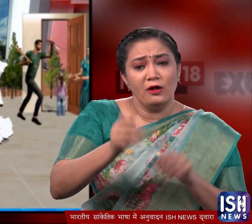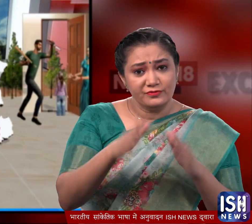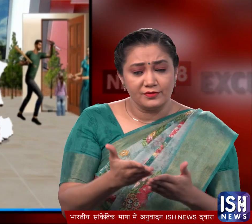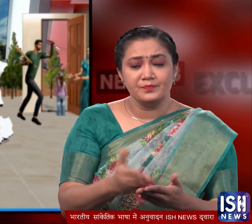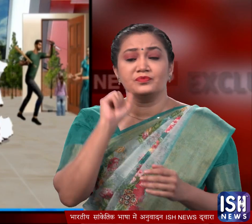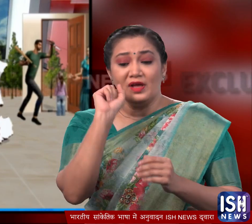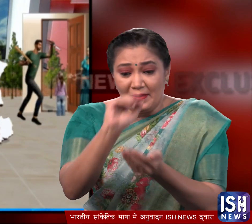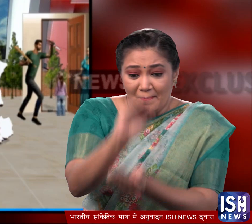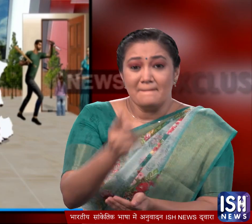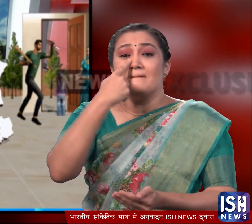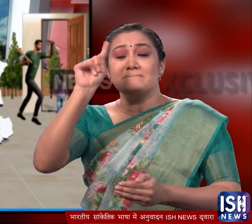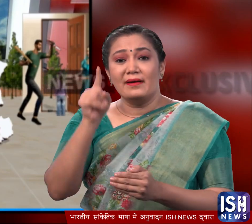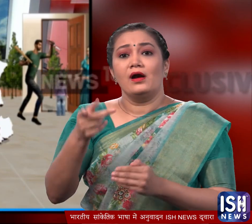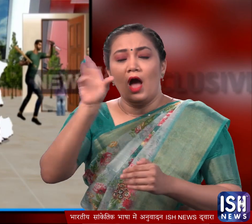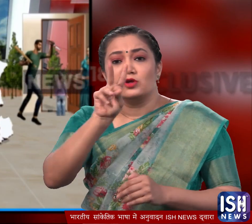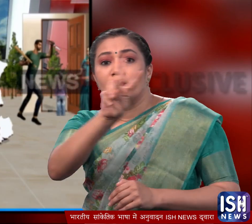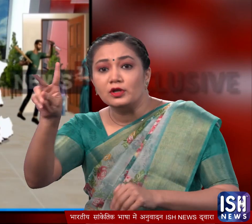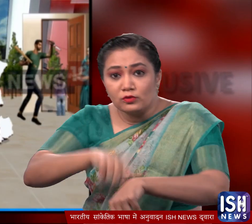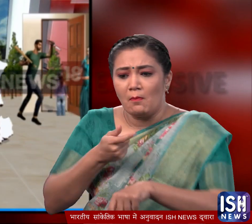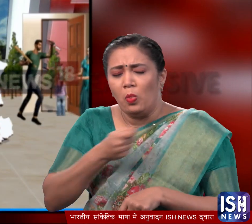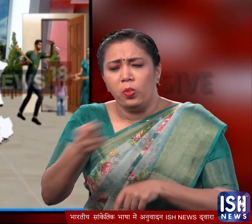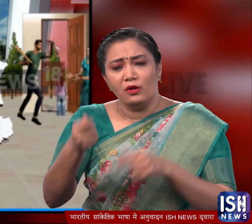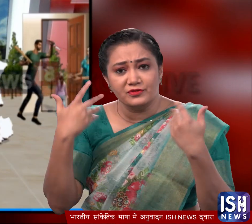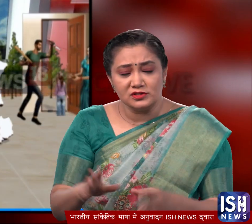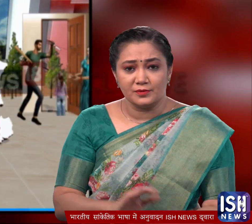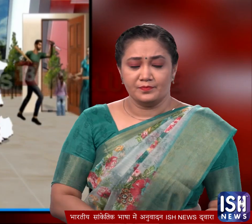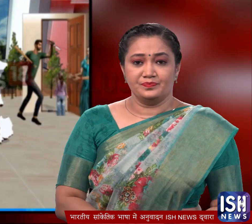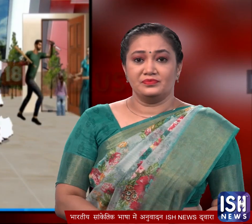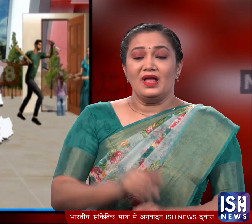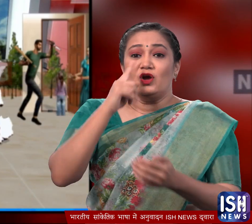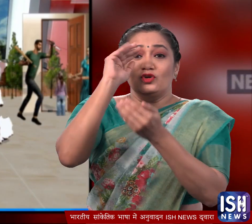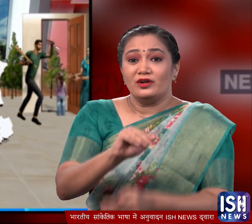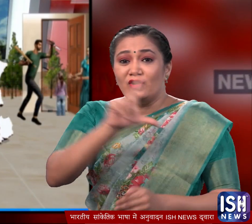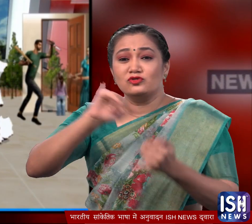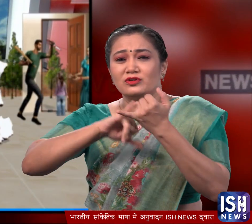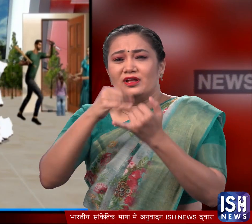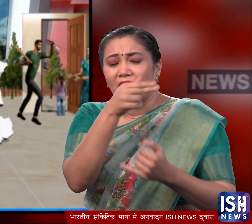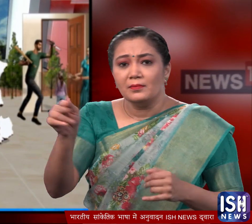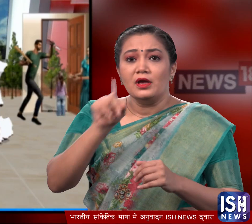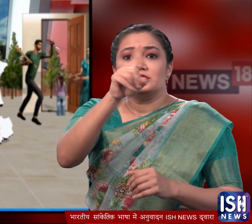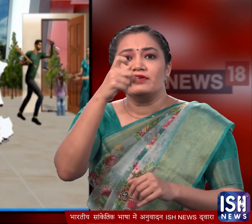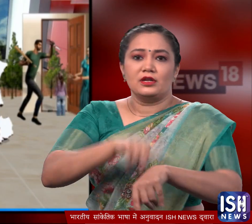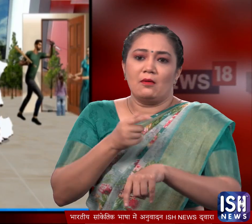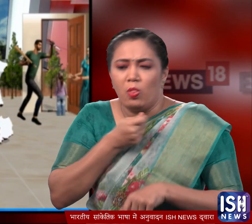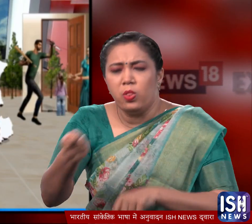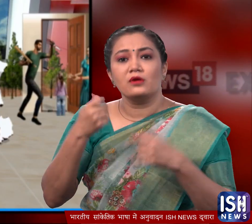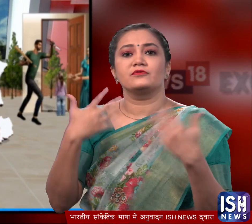किए गए, जबकि उसकी मां पर सबसे ज्यादा 22 वार किए गए और सुनीता जो आरोपी की बहू थी उस पर 17 बार हमले